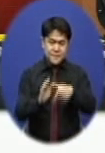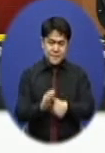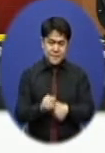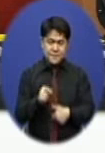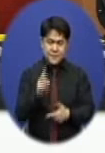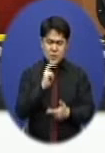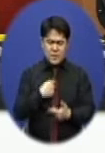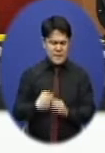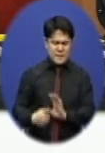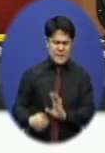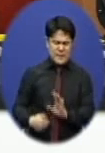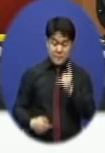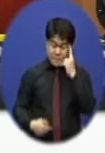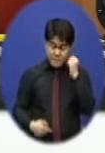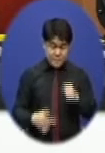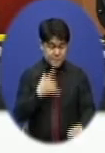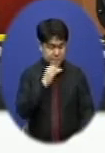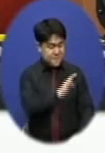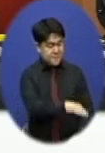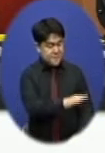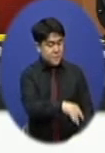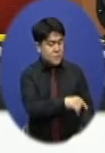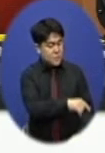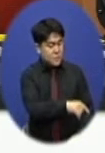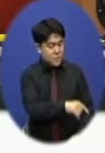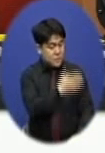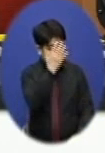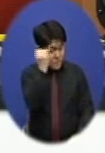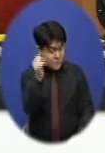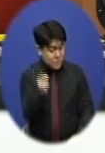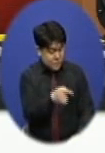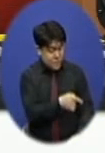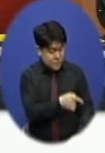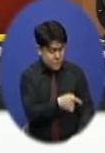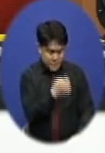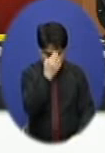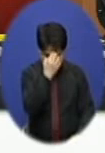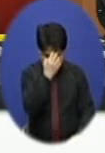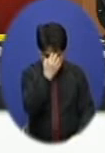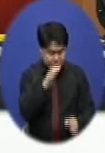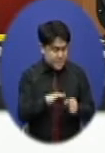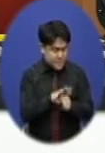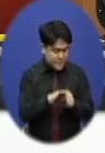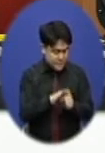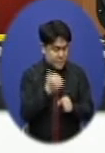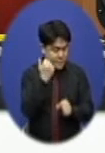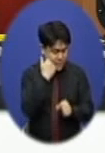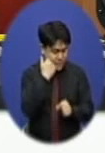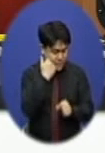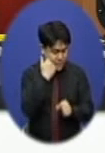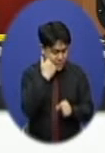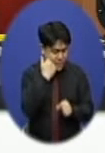이 노래를 안 하려고 했잖아요. 그러니까 네. 어머니가 야야야 네 할머니가 할머니가 이 그 사랑하는 분을 네.